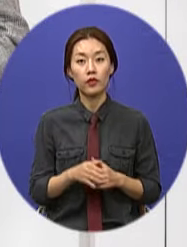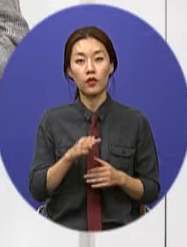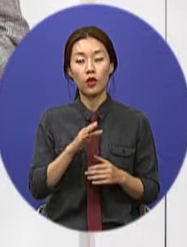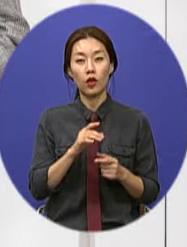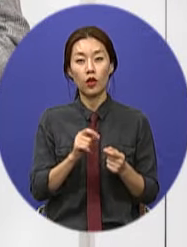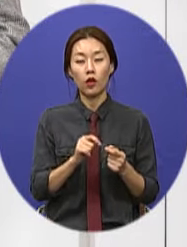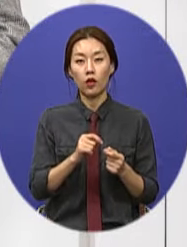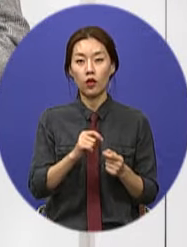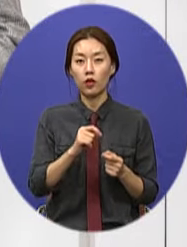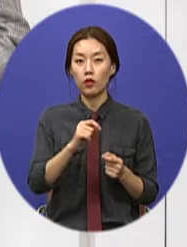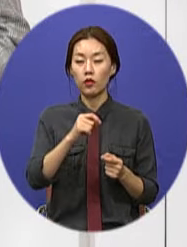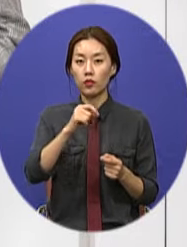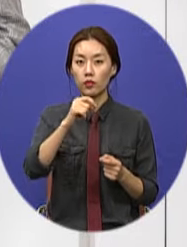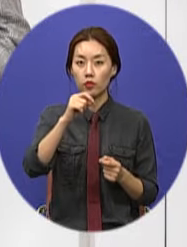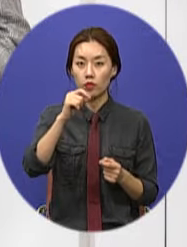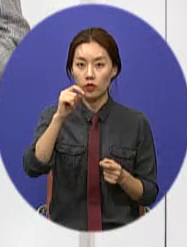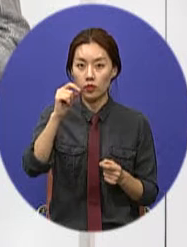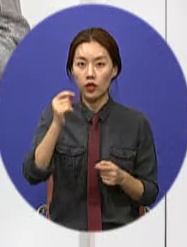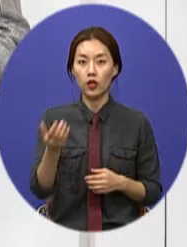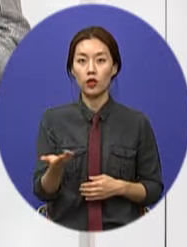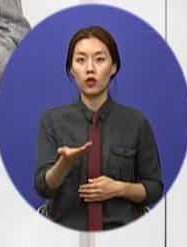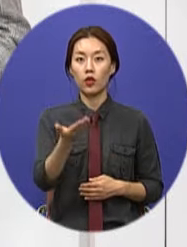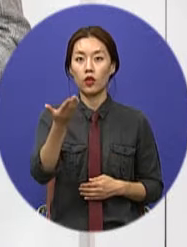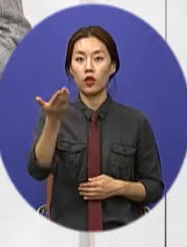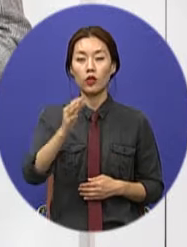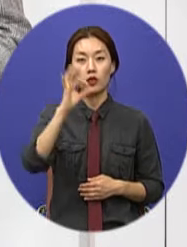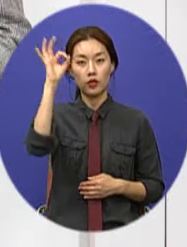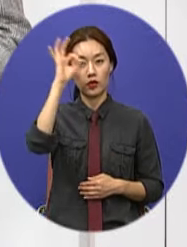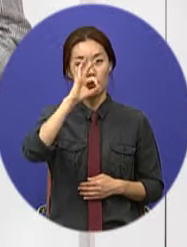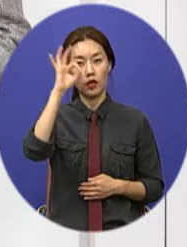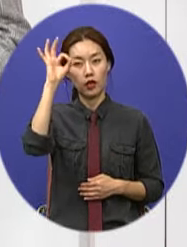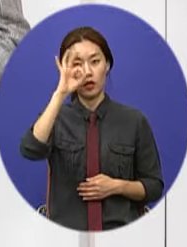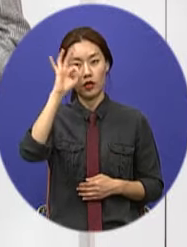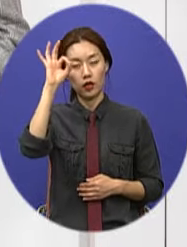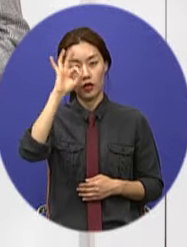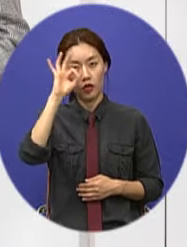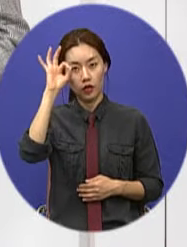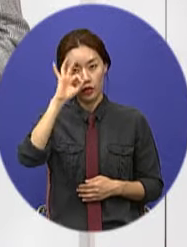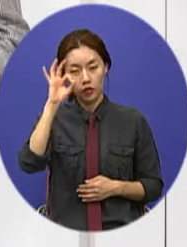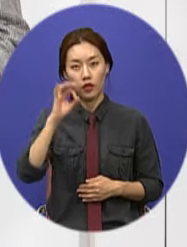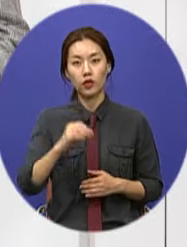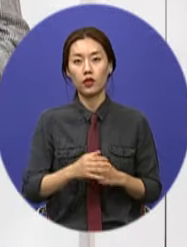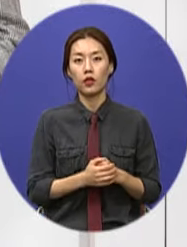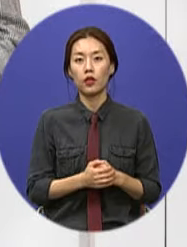얼마나 너를 찾아